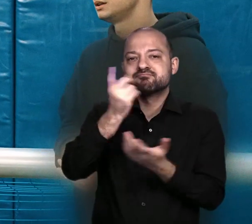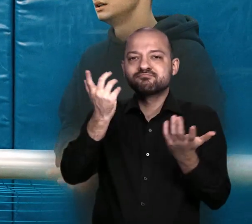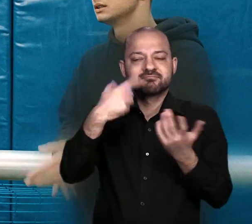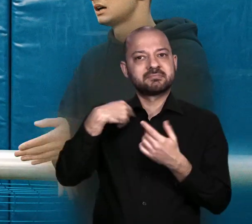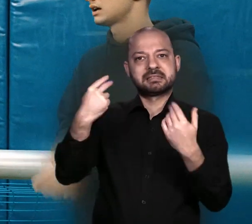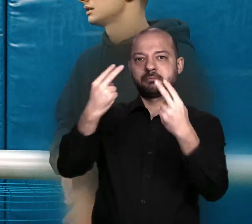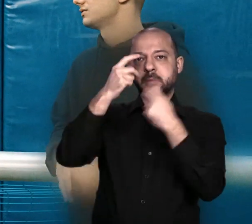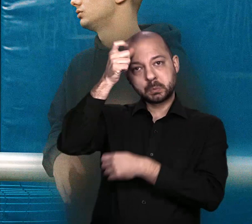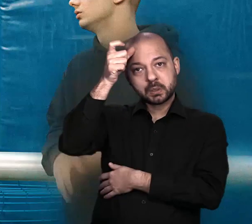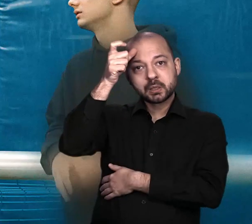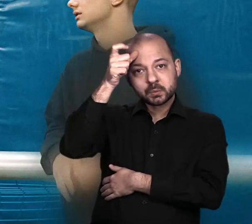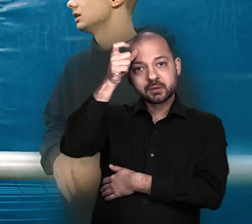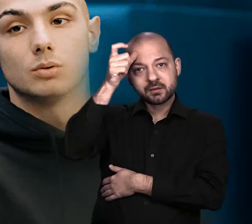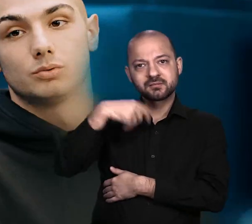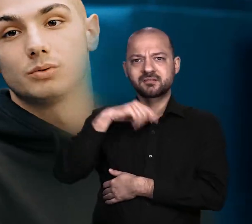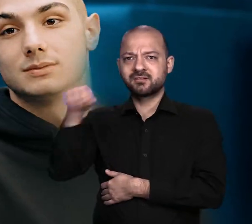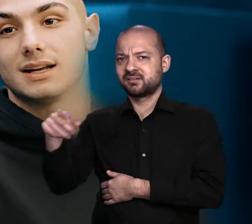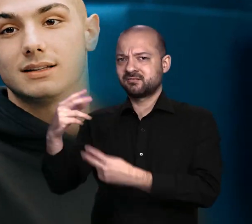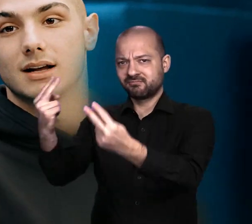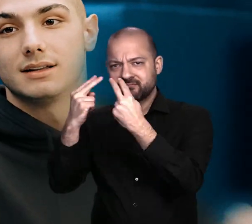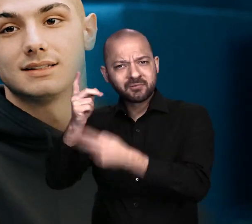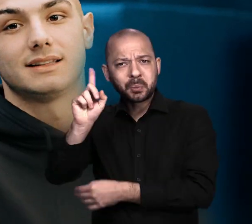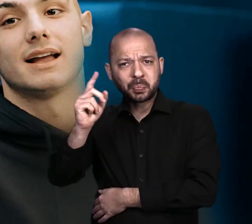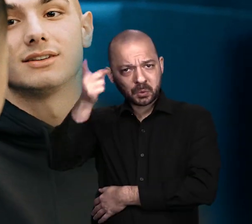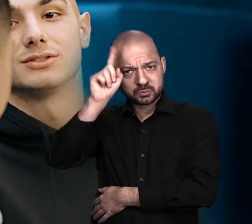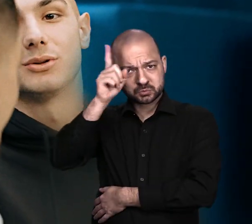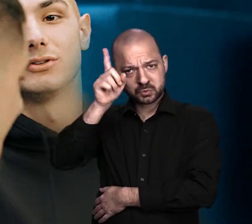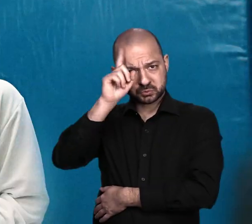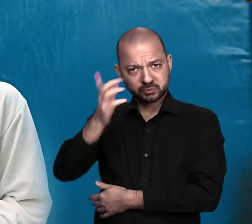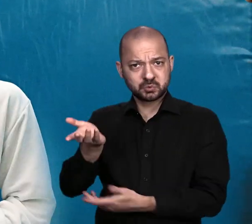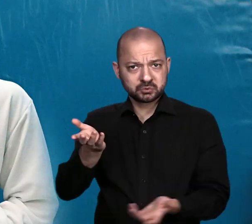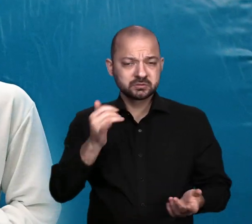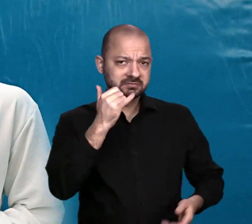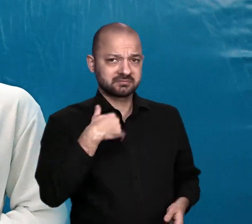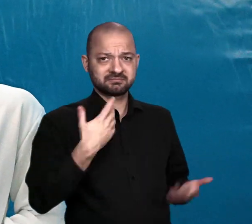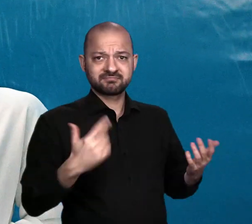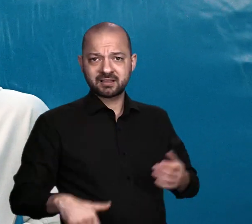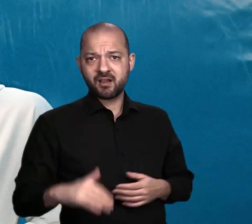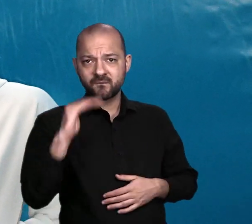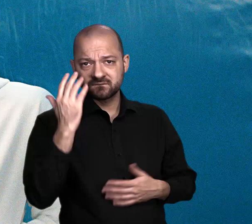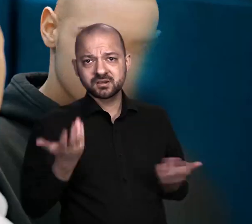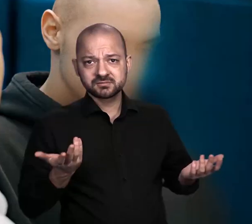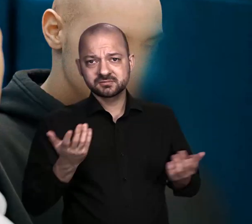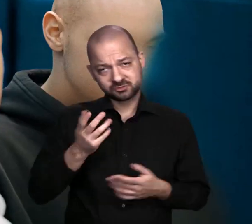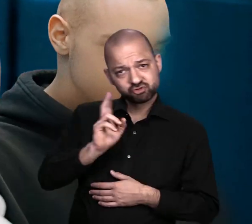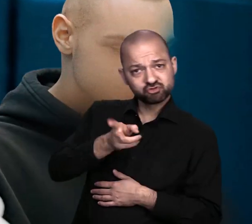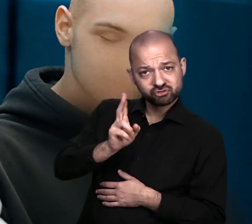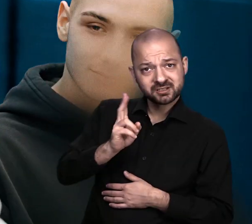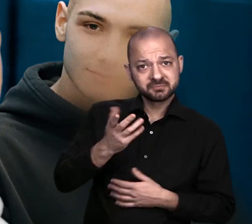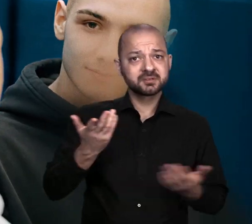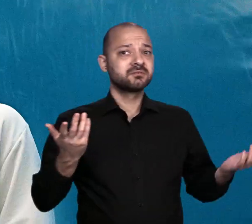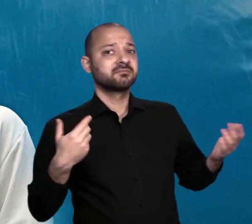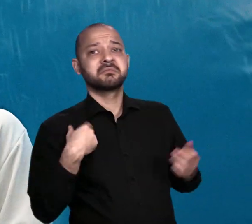die hier sagen, dass wir Türken sind und drüben sagen die, ah, ihr seid ja eigentlich Deutsche. Wir sind hier aufgewachsen, aber